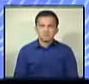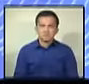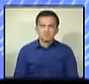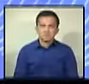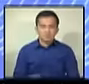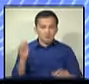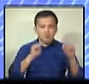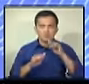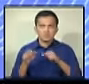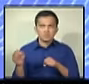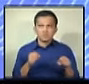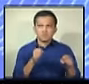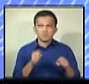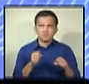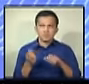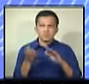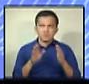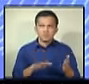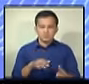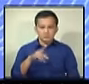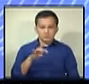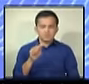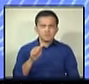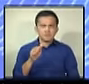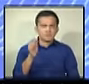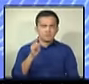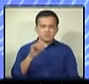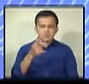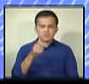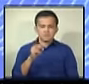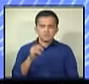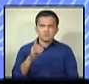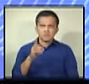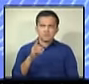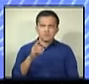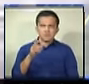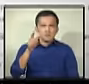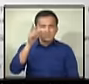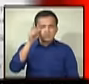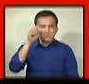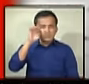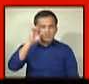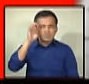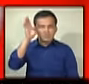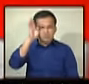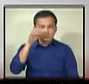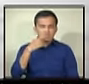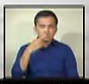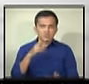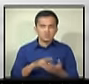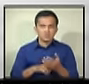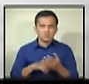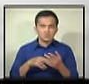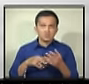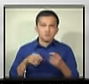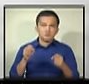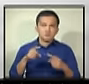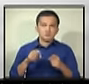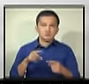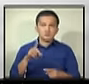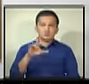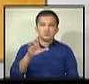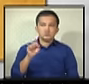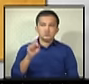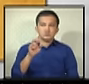sa action sports pumanaw na po ang PBA legend na si Lim emeng sa ulat ng interaction at del salal University